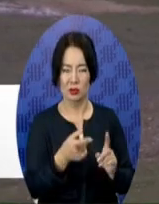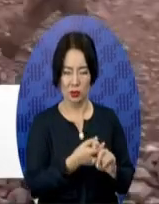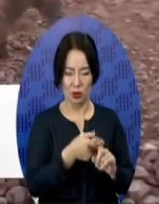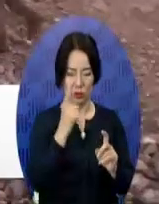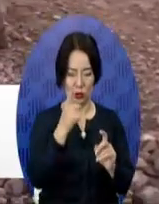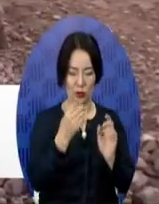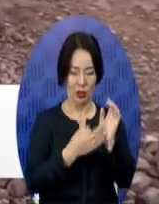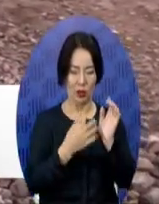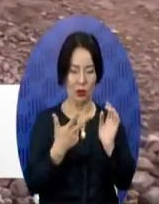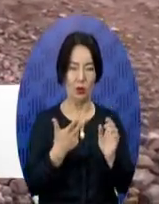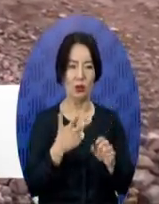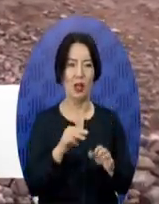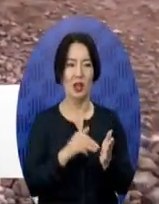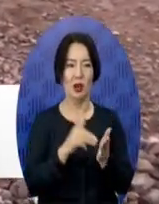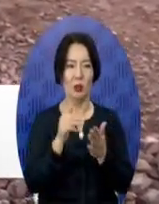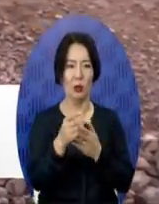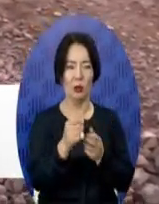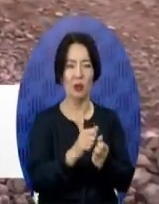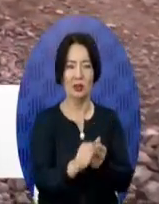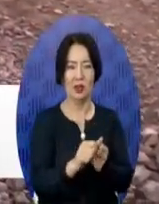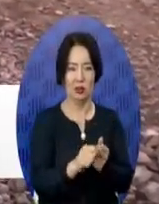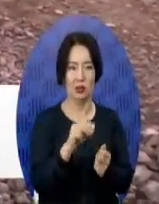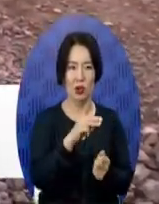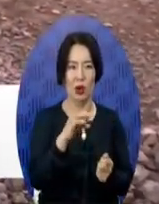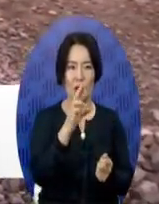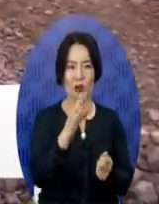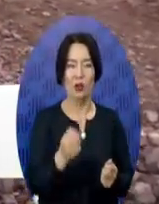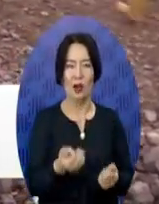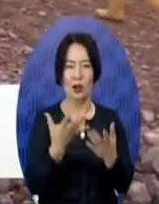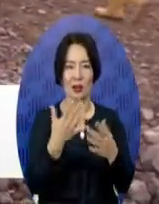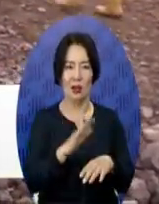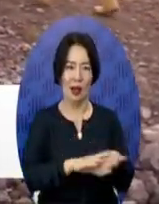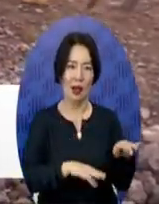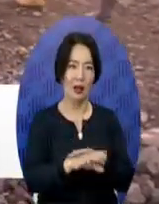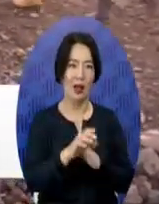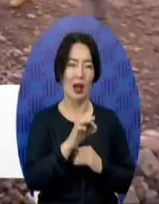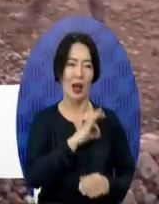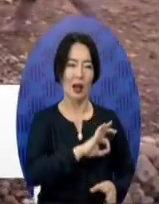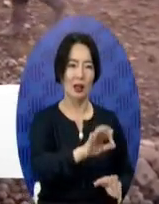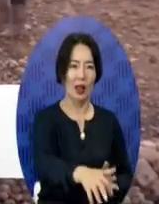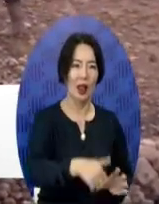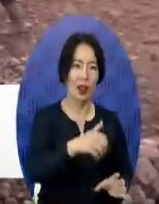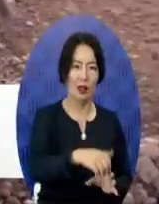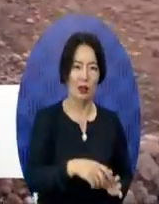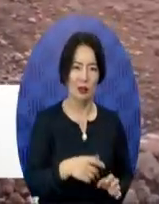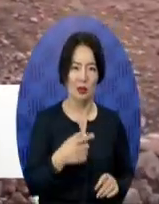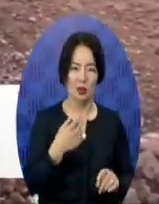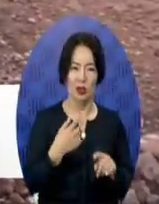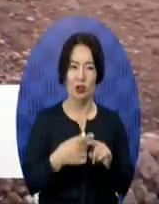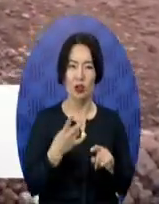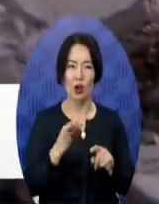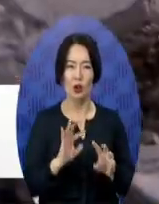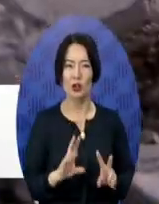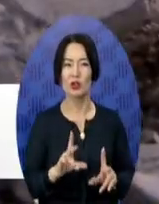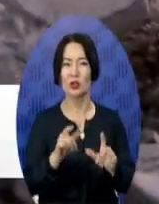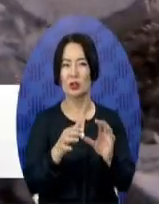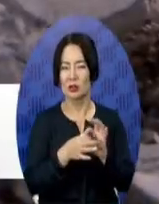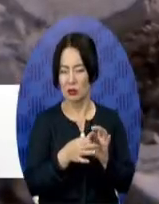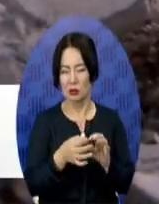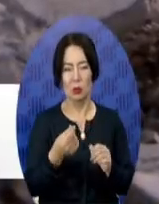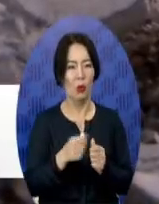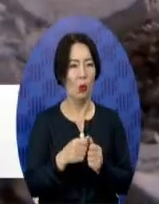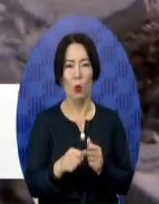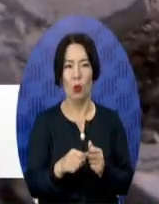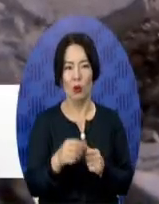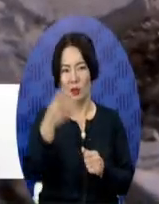183 тэрбум төгрөг зарцуулах тооцоо гарчээ. Гэтэл гар аргаар ашигт малтмал олборлогчид нүхэн сэргээлтэд нэгч төгрөг зарцуулахгүй. Тиймээс